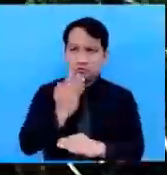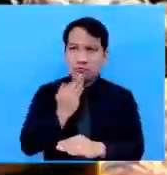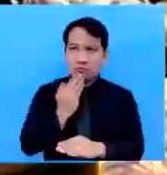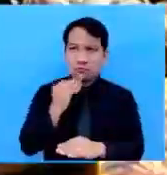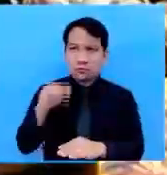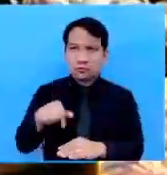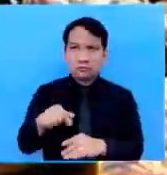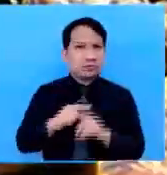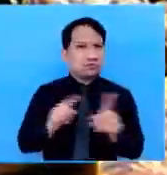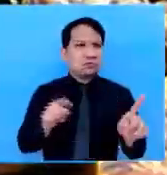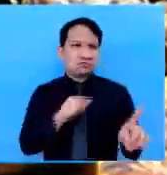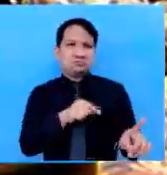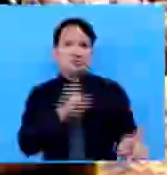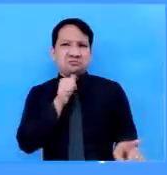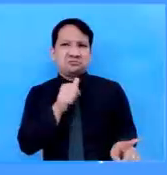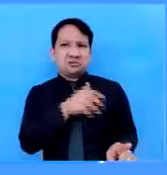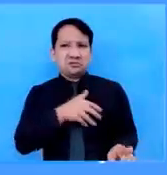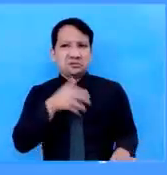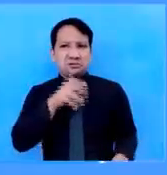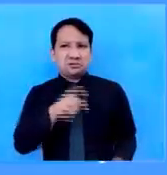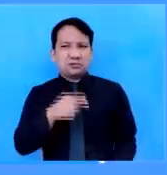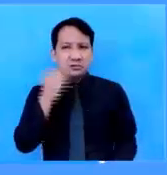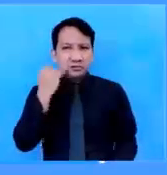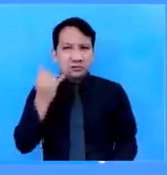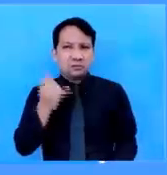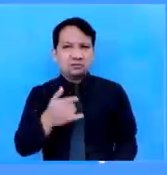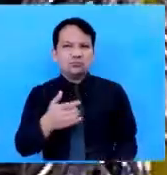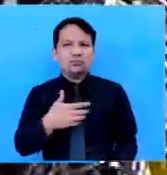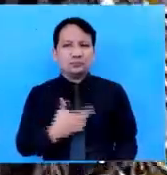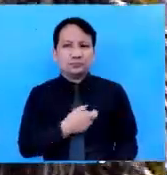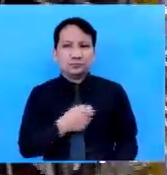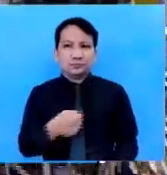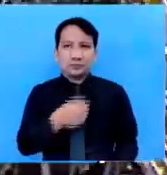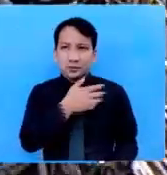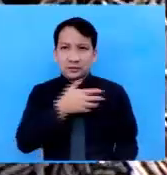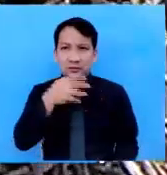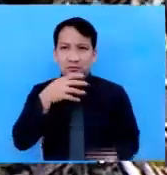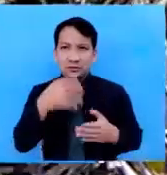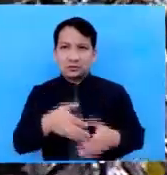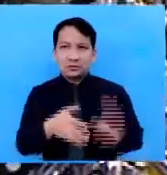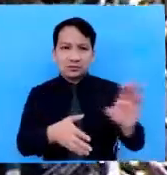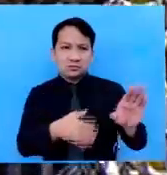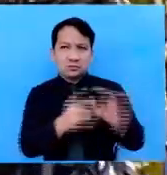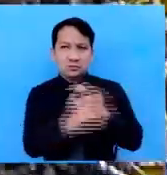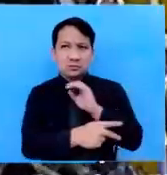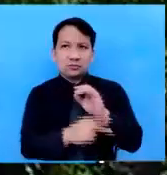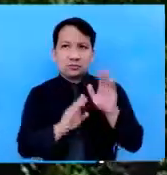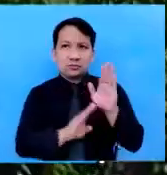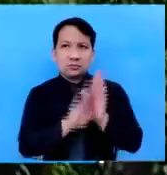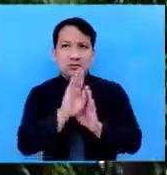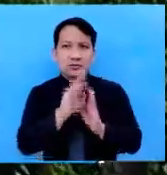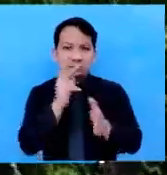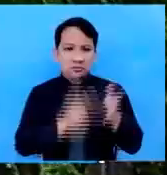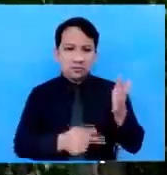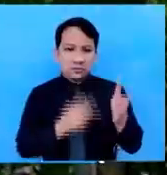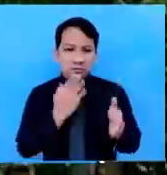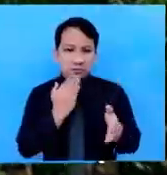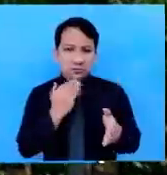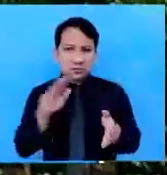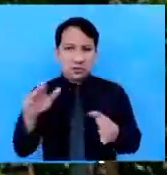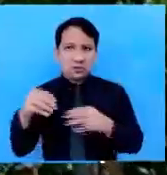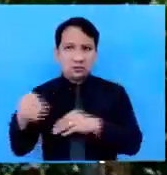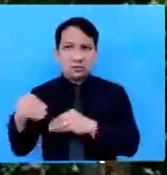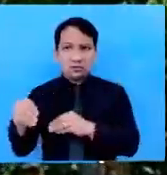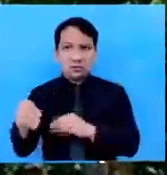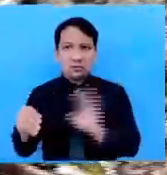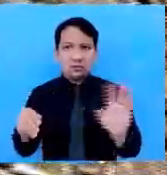hindi kumbinsido si Mang Jesse. Masama rin ang loob ng ibang magsasaka sa probinsya sa sumisipang presyo ng asukal sa merkado. Hindi naman